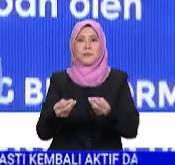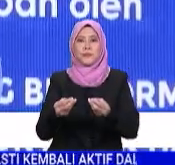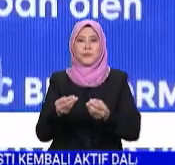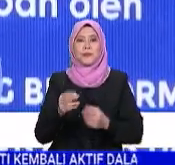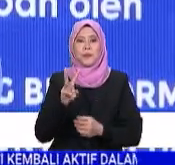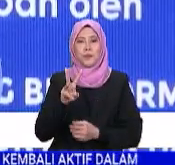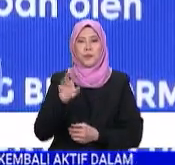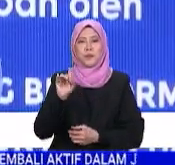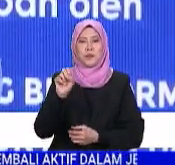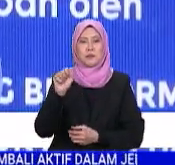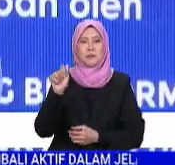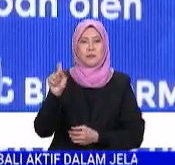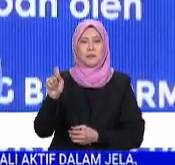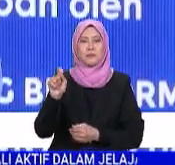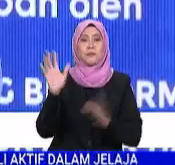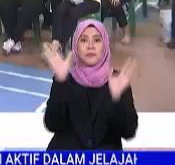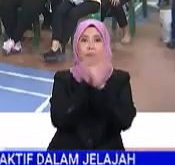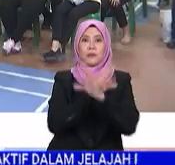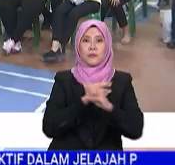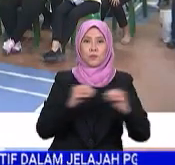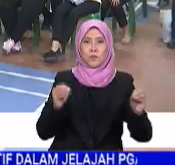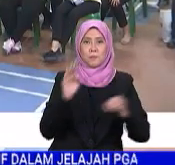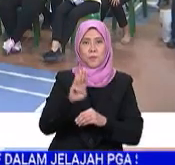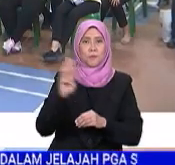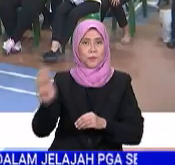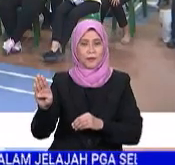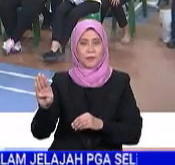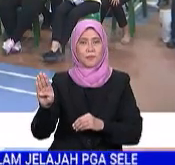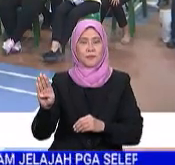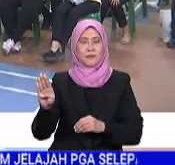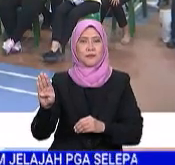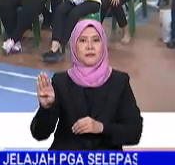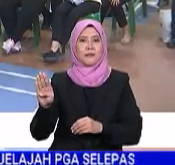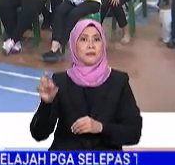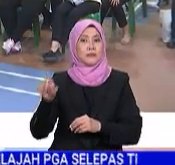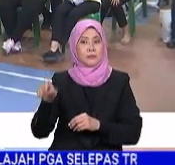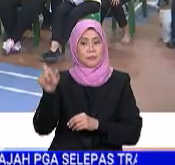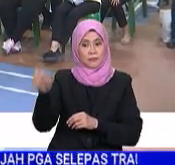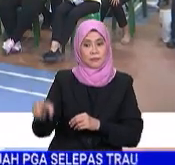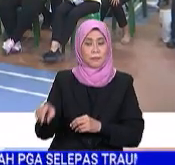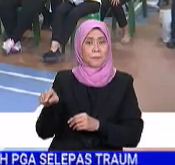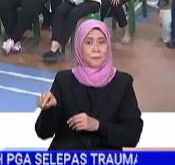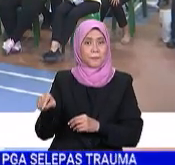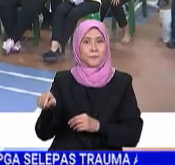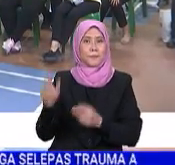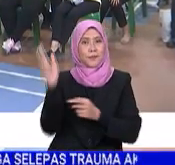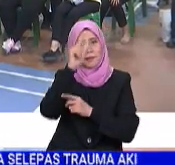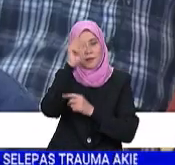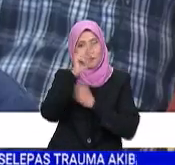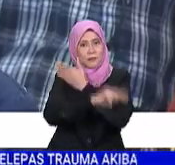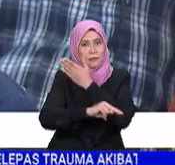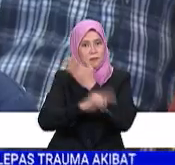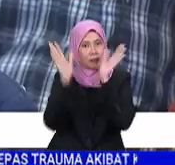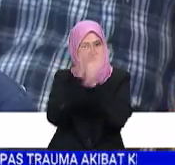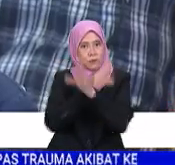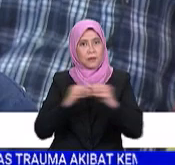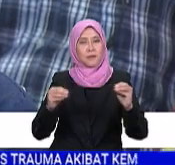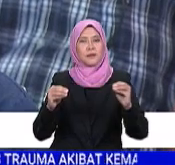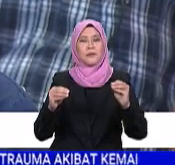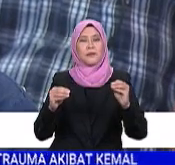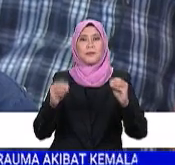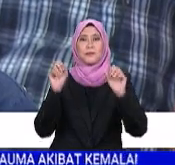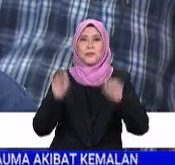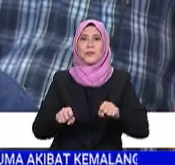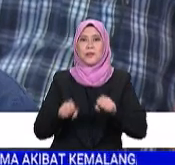beside Selain itu katanya strawberry broadband Network Yes or been merupakan antara inisiatif kerajaan cowok melalui SD